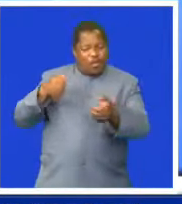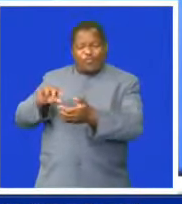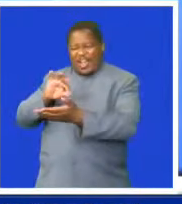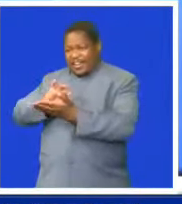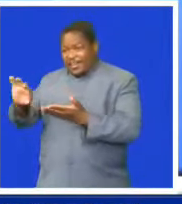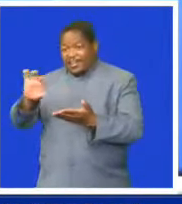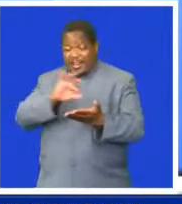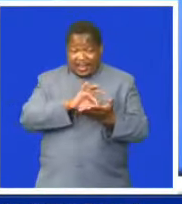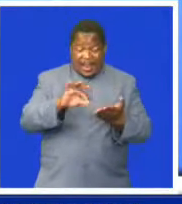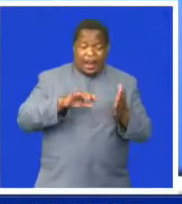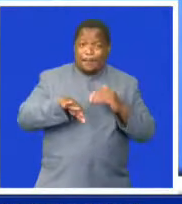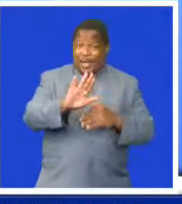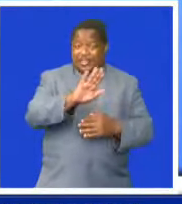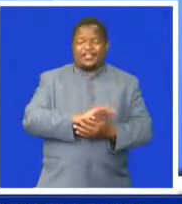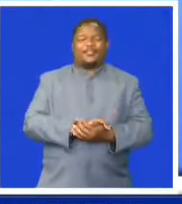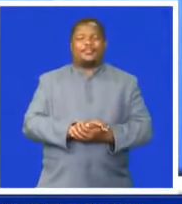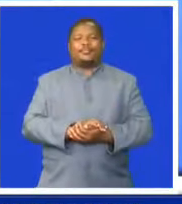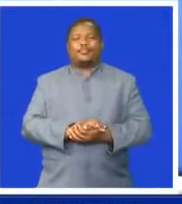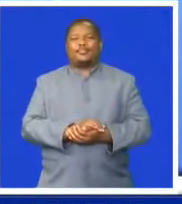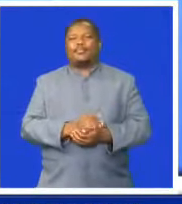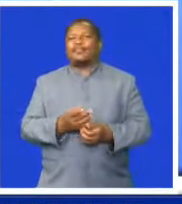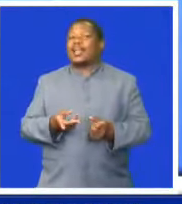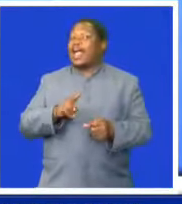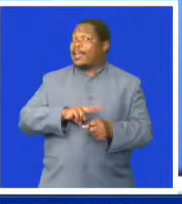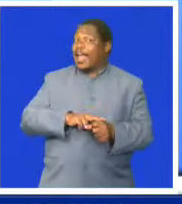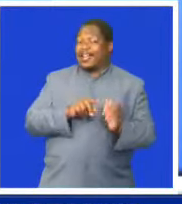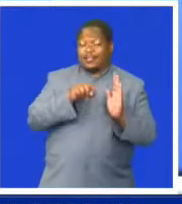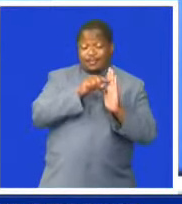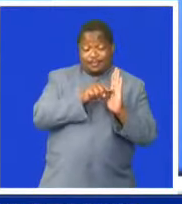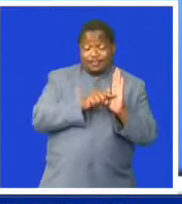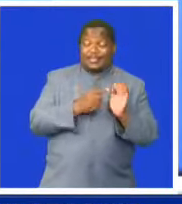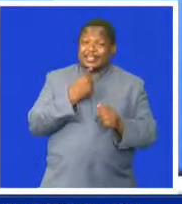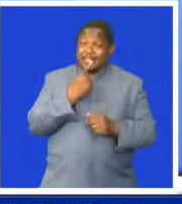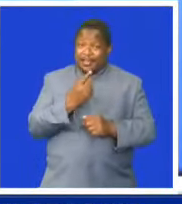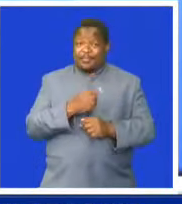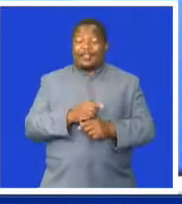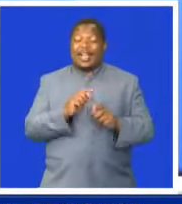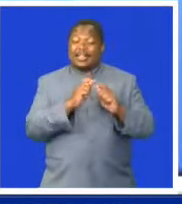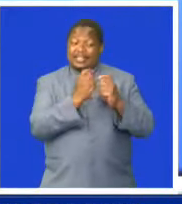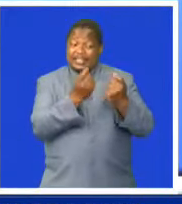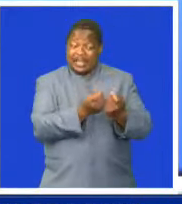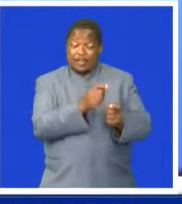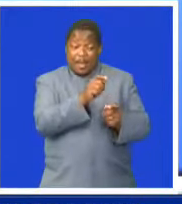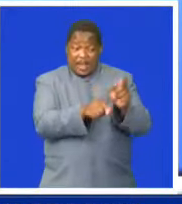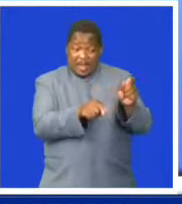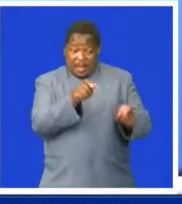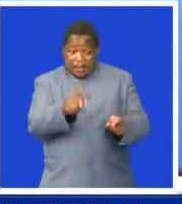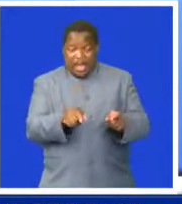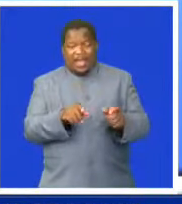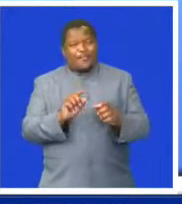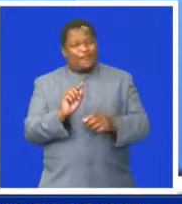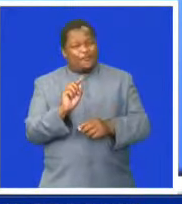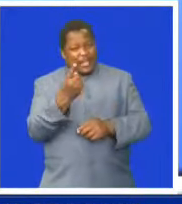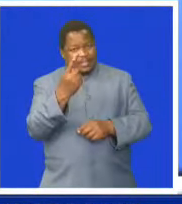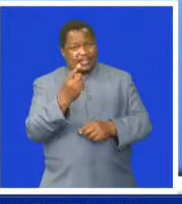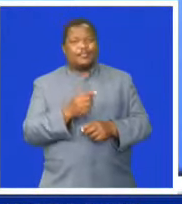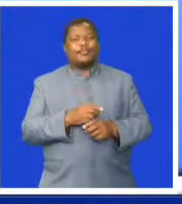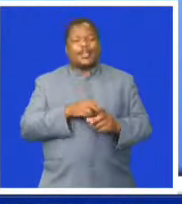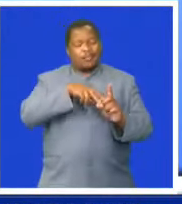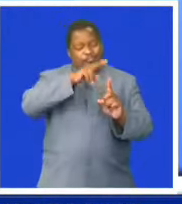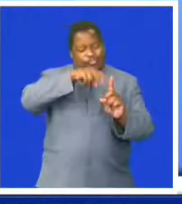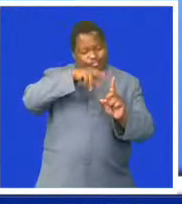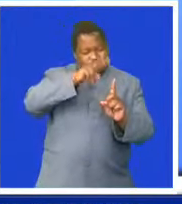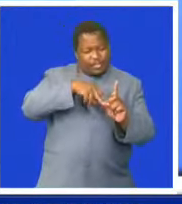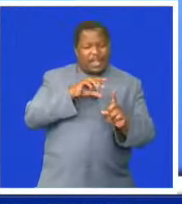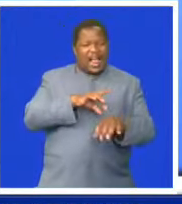kumele bahlole ukuthi bethe endomkhuhlane basangakaqali kutilo longa lokufaka ekhathi nabonompembe lokutawumele babhalise phansi imiphumela